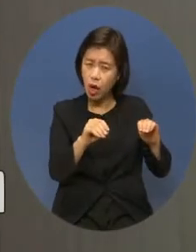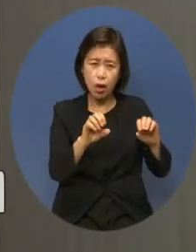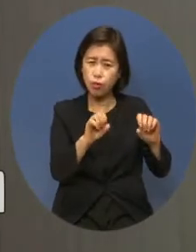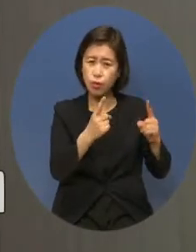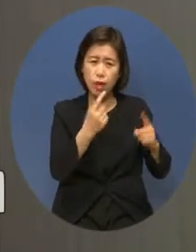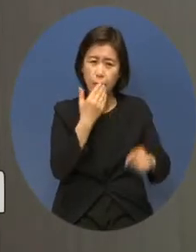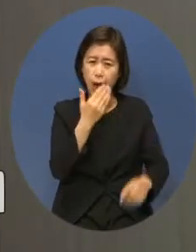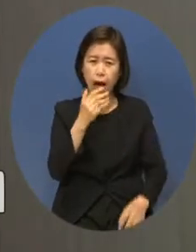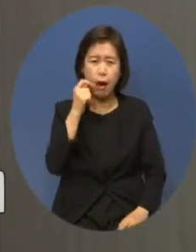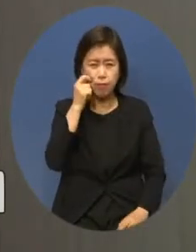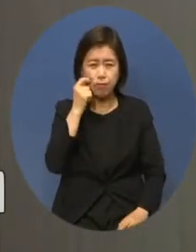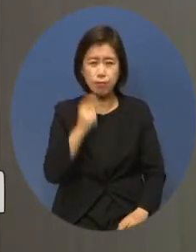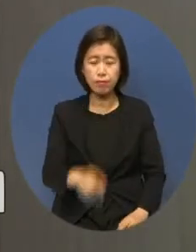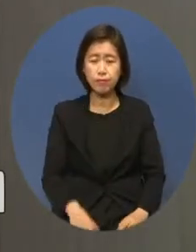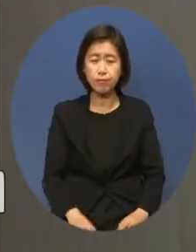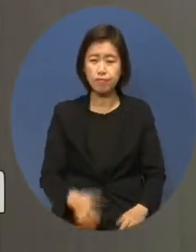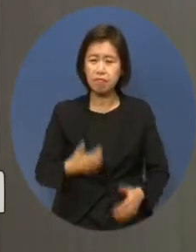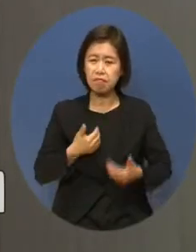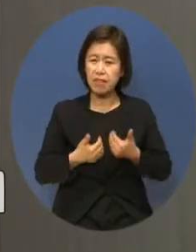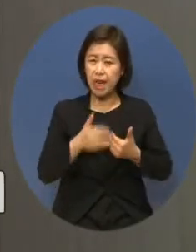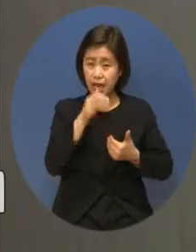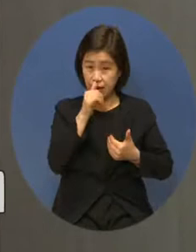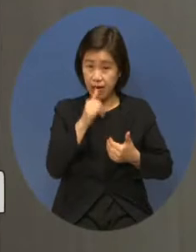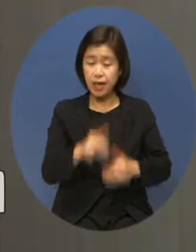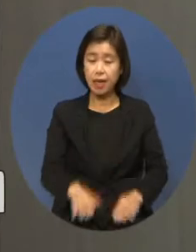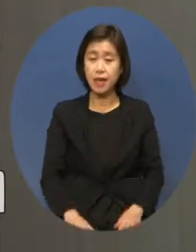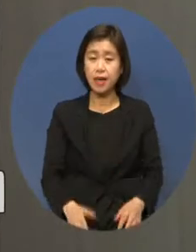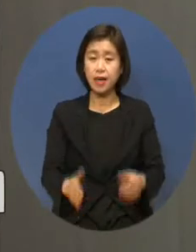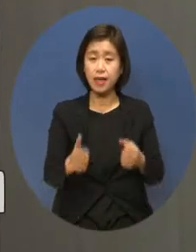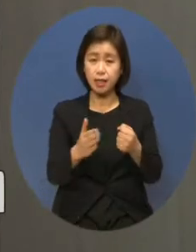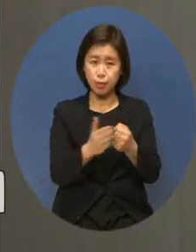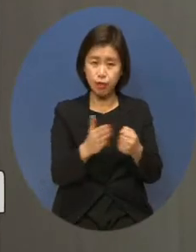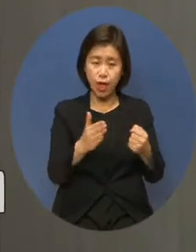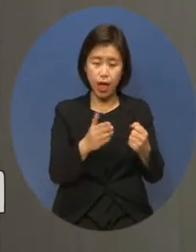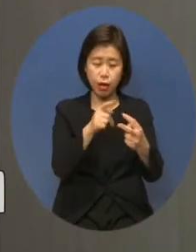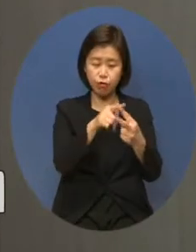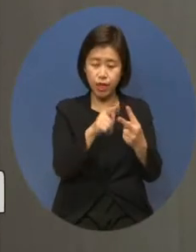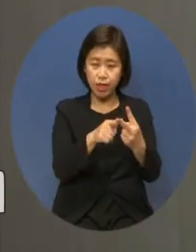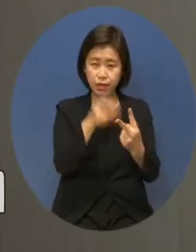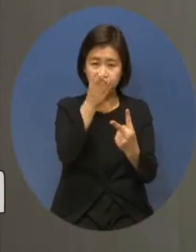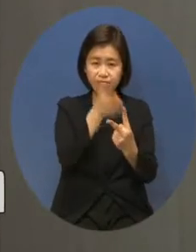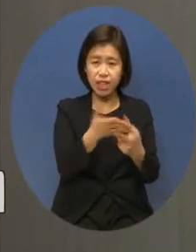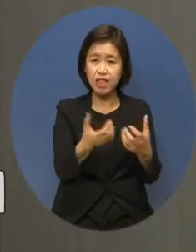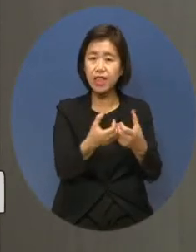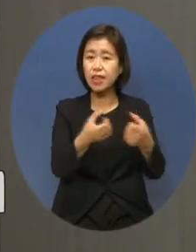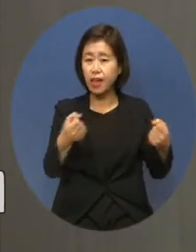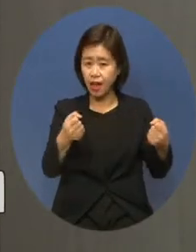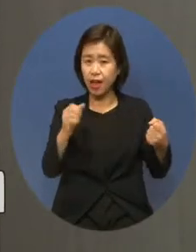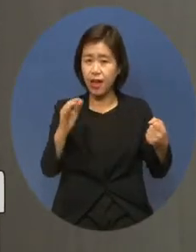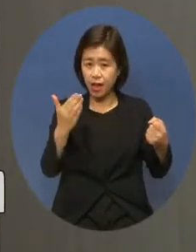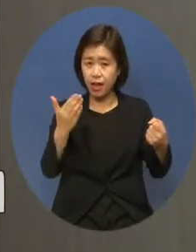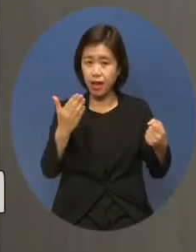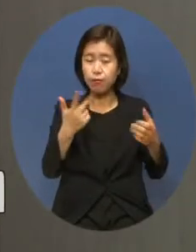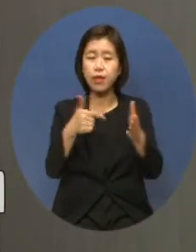있다는 거죠. 그래서 그런 모순이 존재하지 않도록 정말로 장애인의 시민으로서의